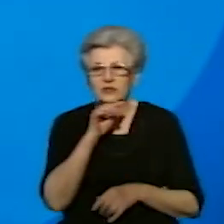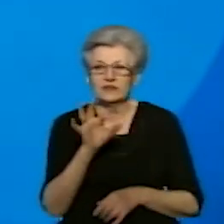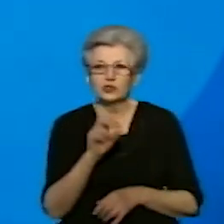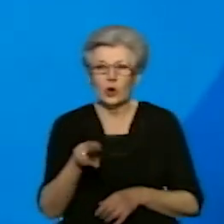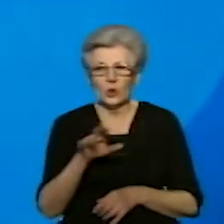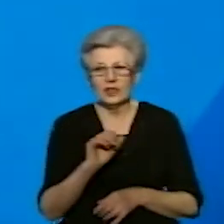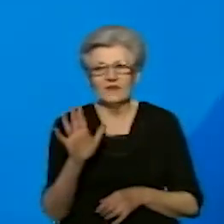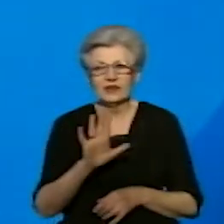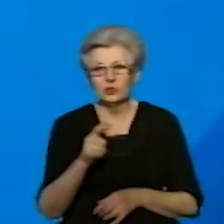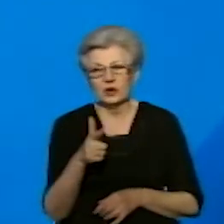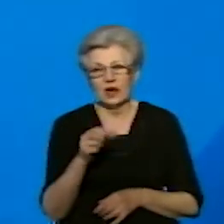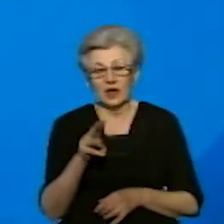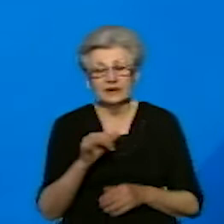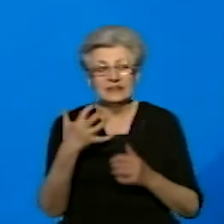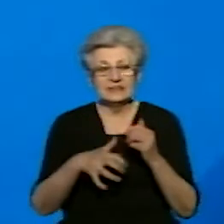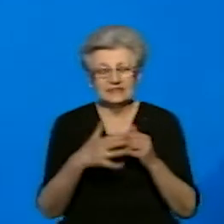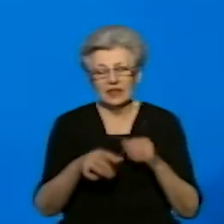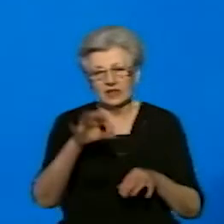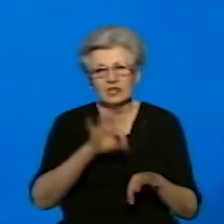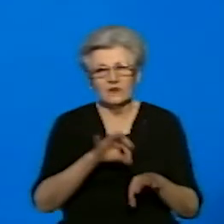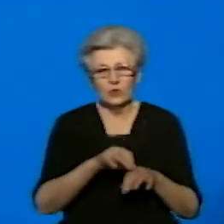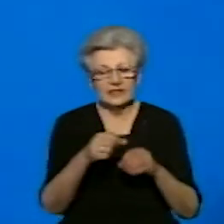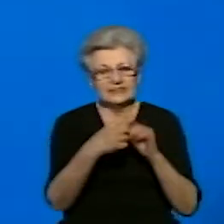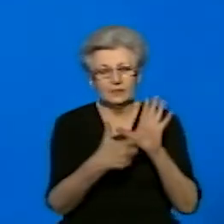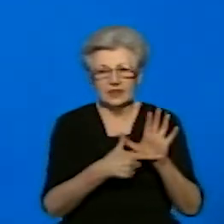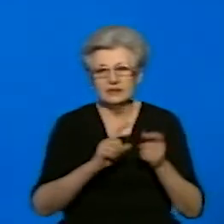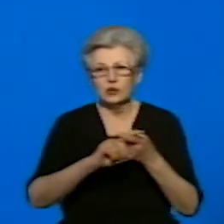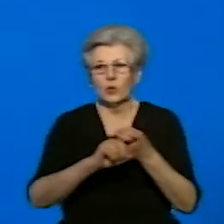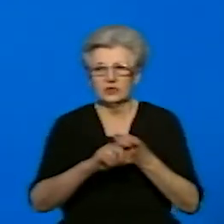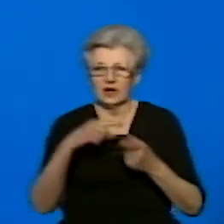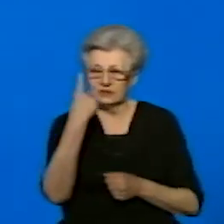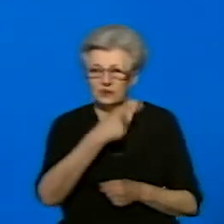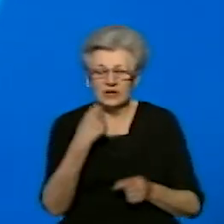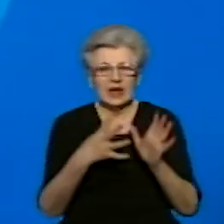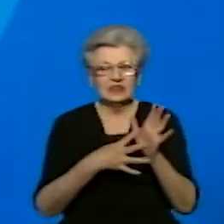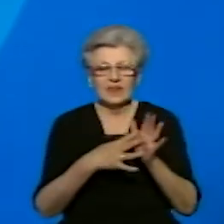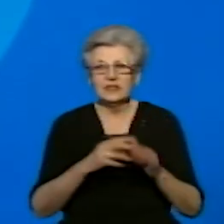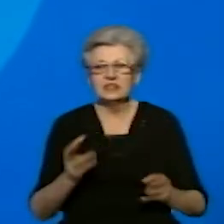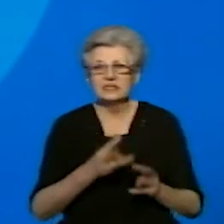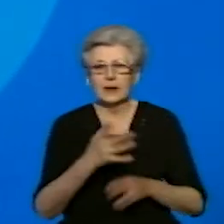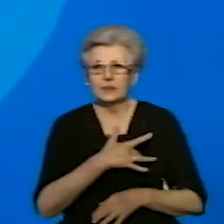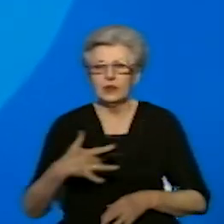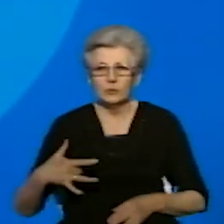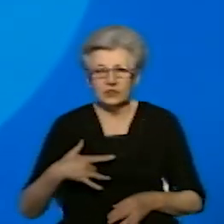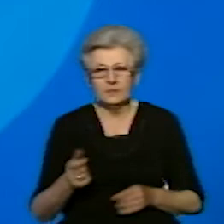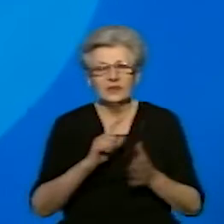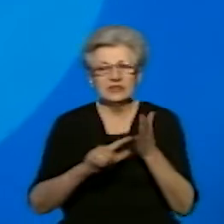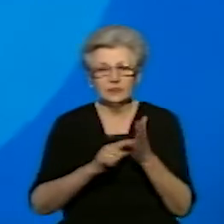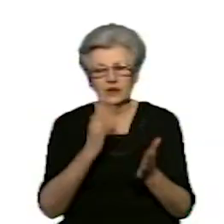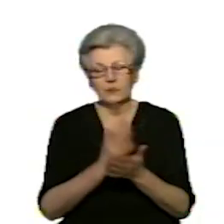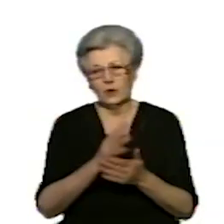Вікторія Гатрич. Серед хворих – 17 контактних осіб, 9 пацієнтів з пневмонією, 70 мали підозру на